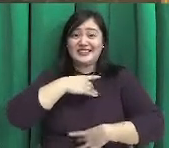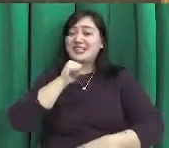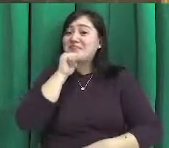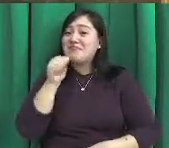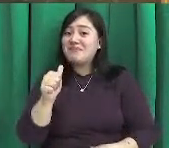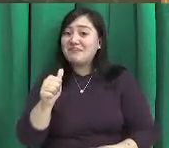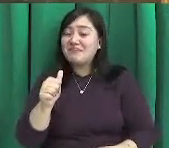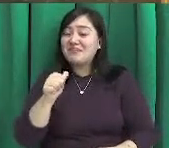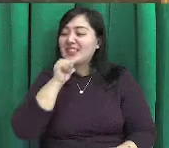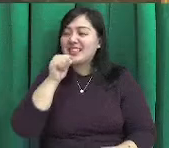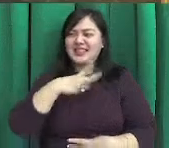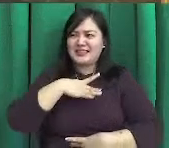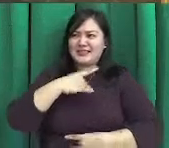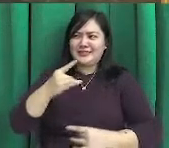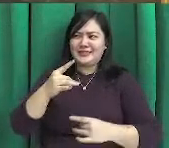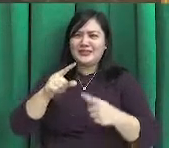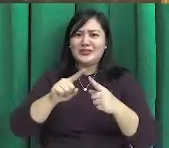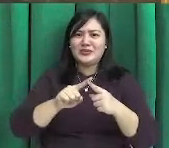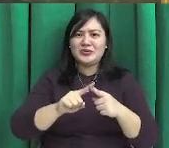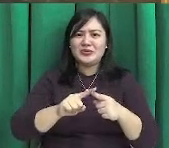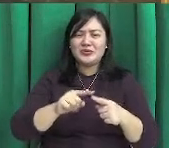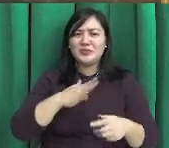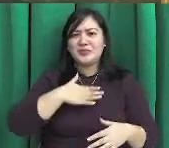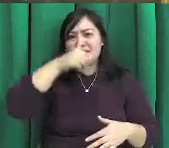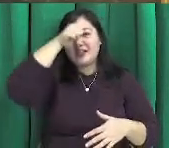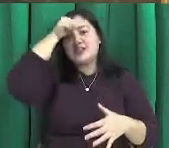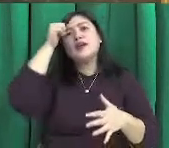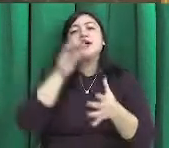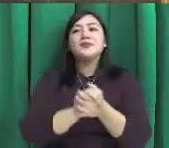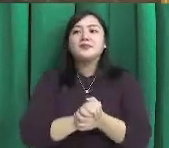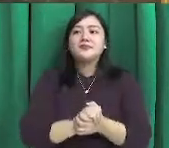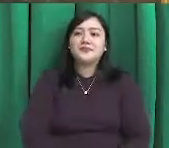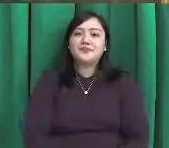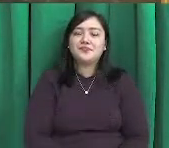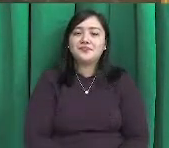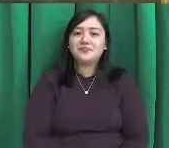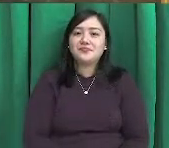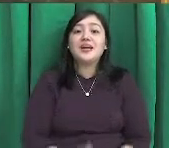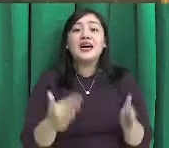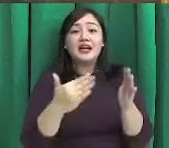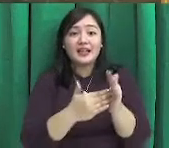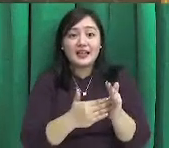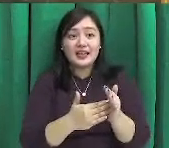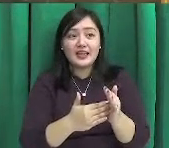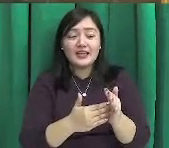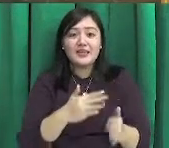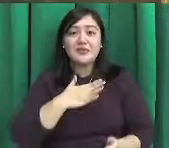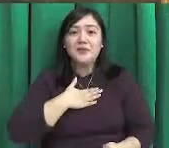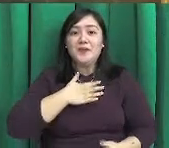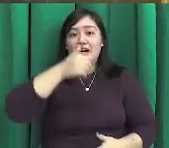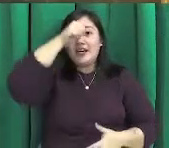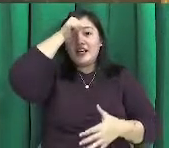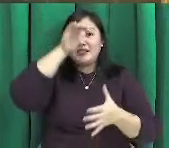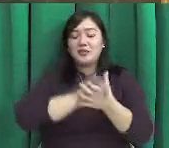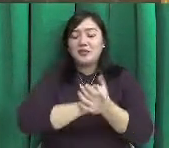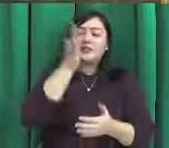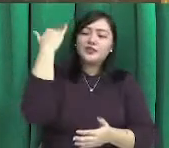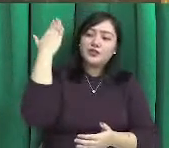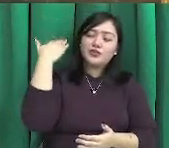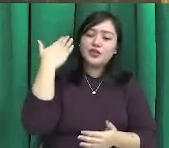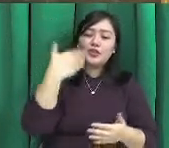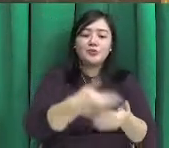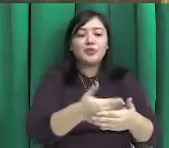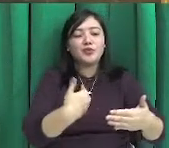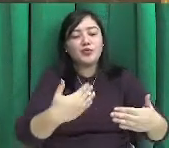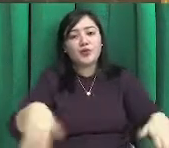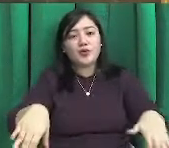Hindi ka interesado dun sa kakasamahin mo? Hindi po. Senior ko po siya. Anong una lang ayaw mo sa kanya talaga? Ayaw ko po talaga sa